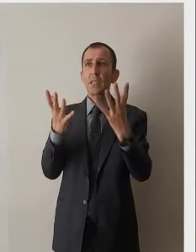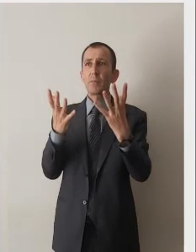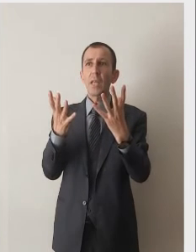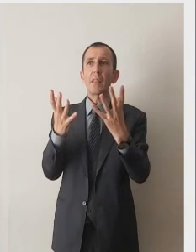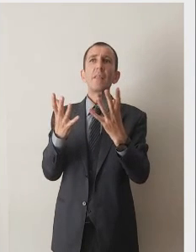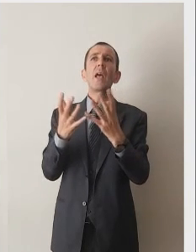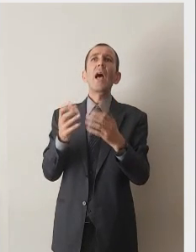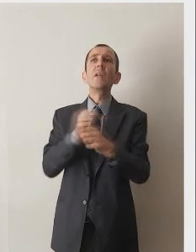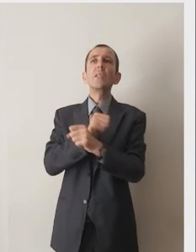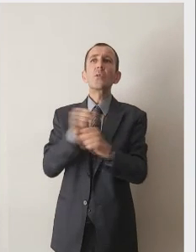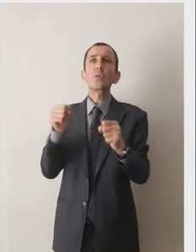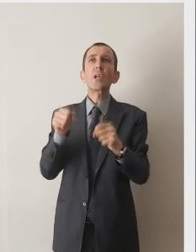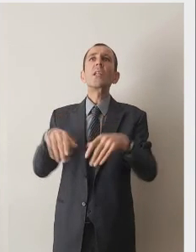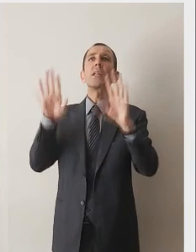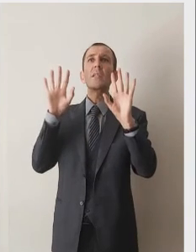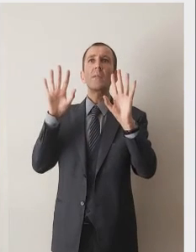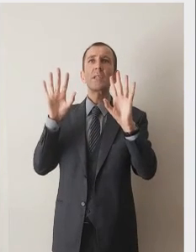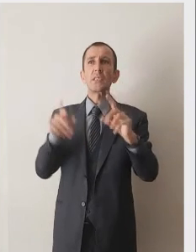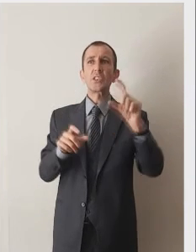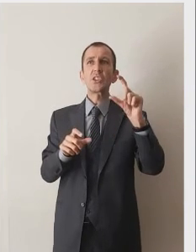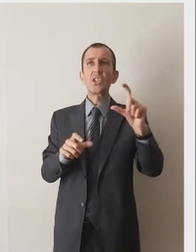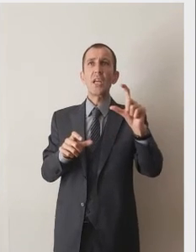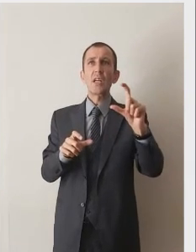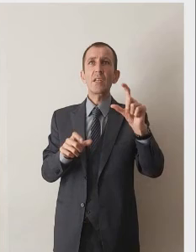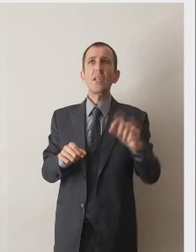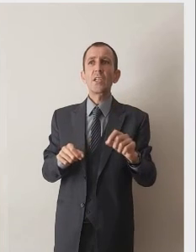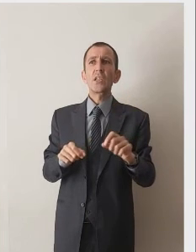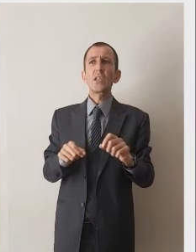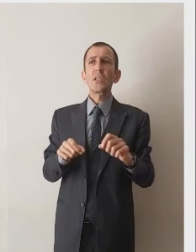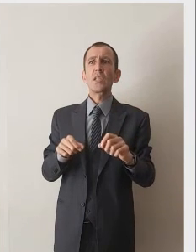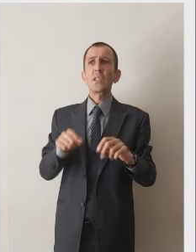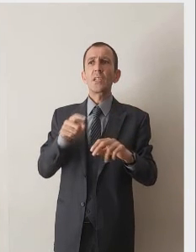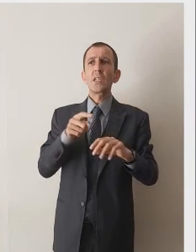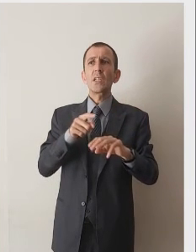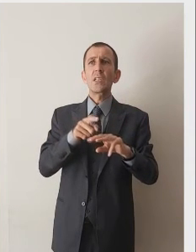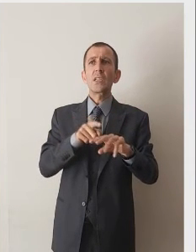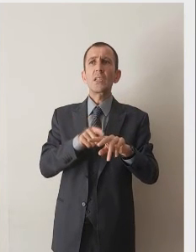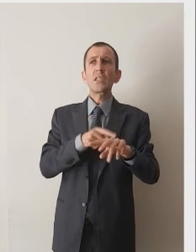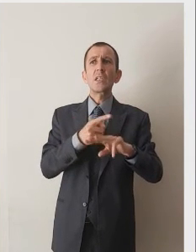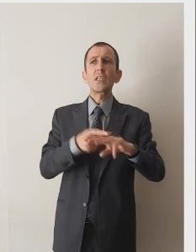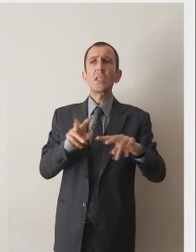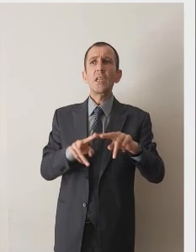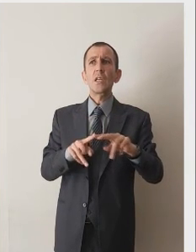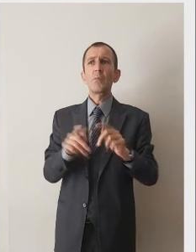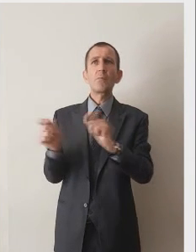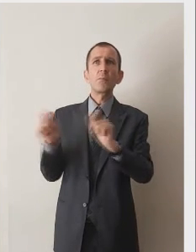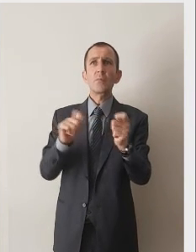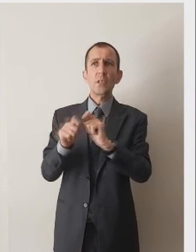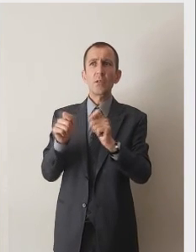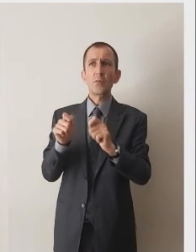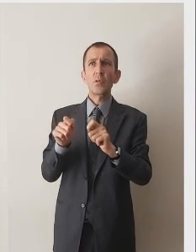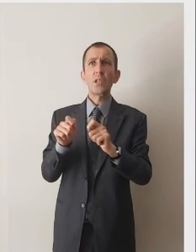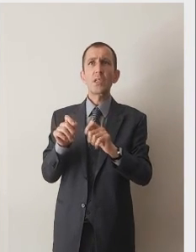yem kullanılmaktadır. Daha çok süt ve verim elde edilmektedir. Masrafı fazladır. Bu yüzden buradaki cevabımız